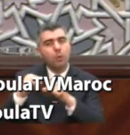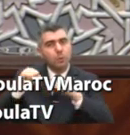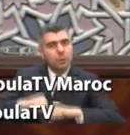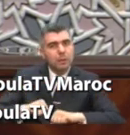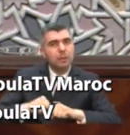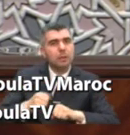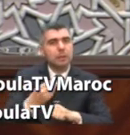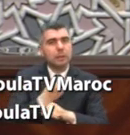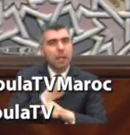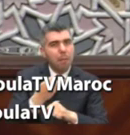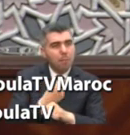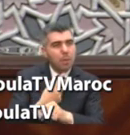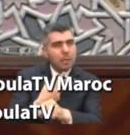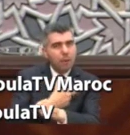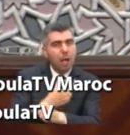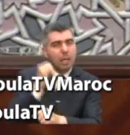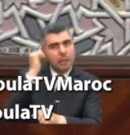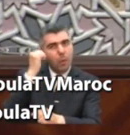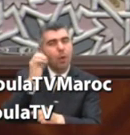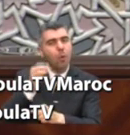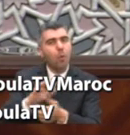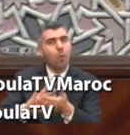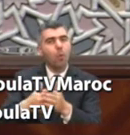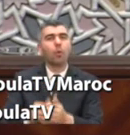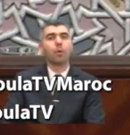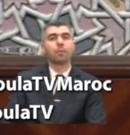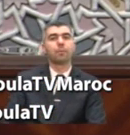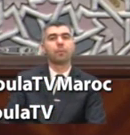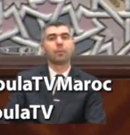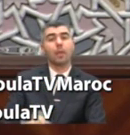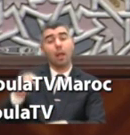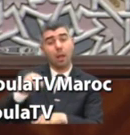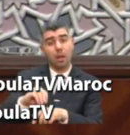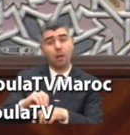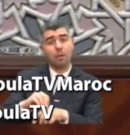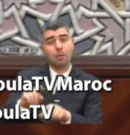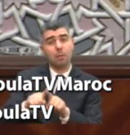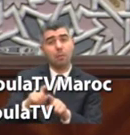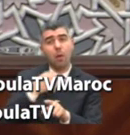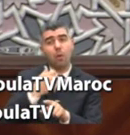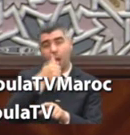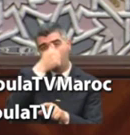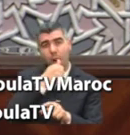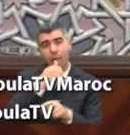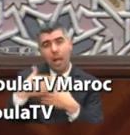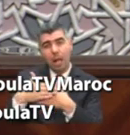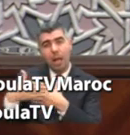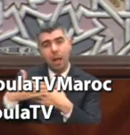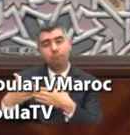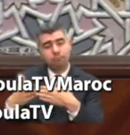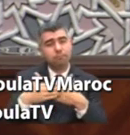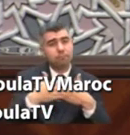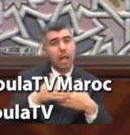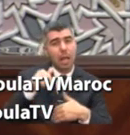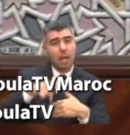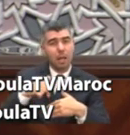للعلاج ولا للتكوين. فيما يتعلق بالحوز، العديد من المراكز مغلقه لا اظن، ولكن هناك